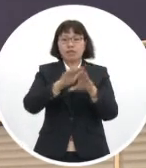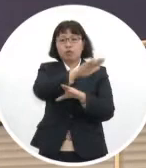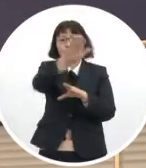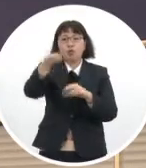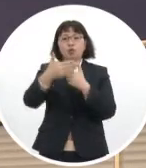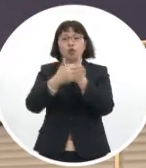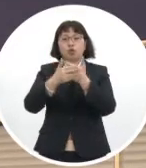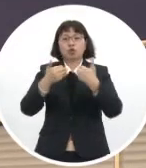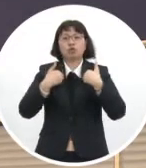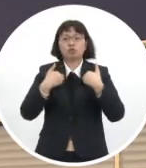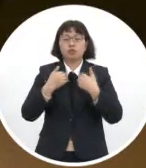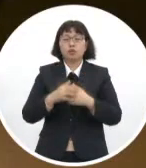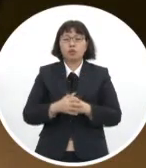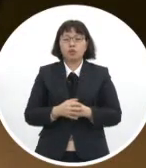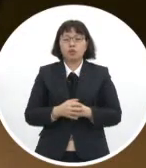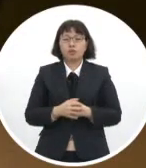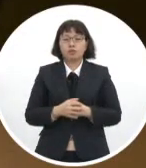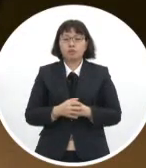せません。